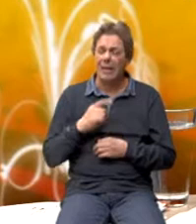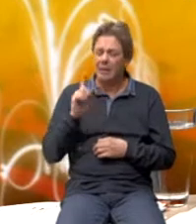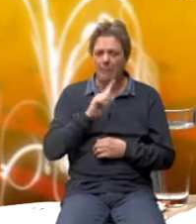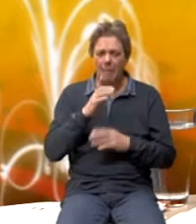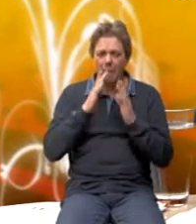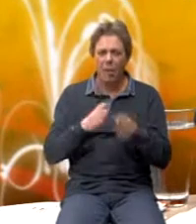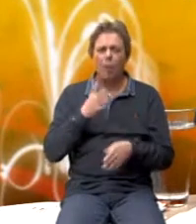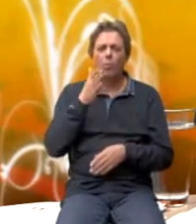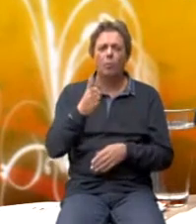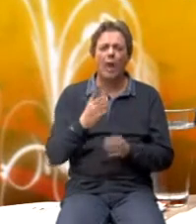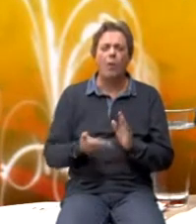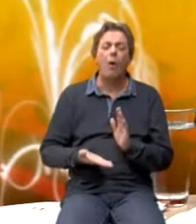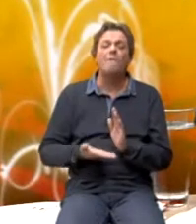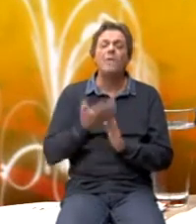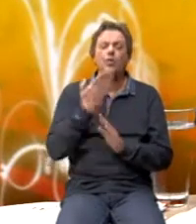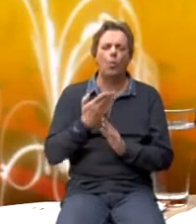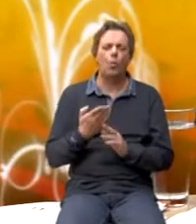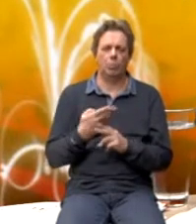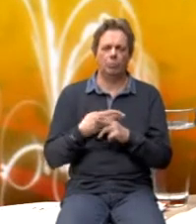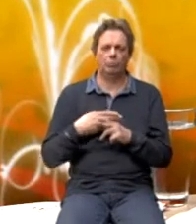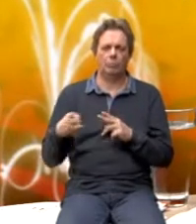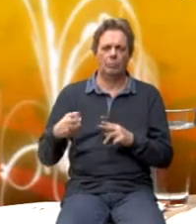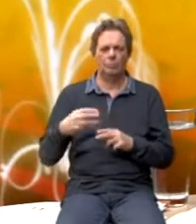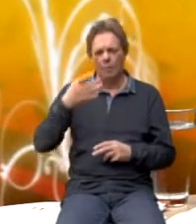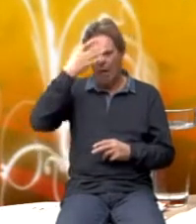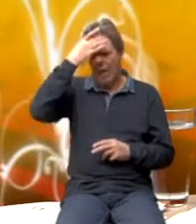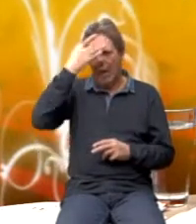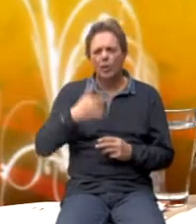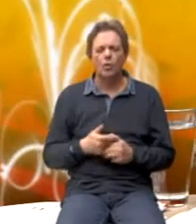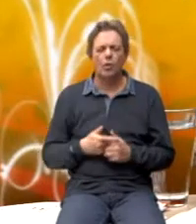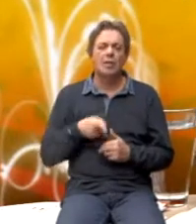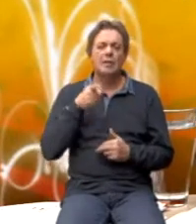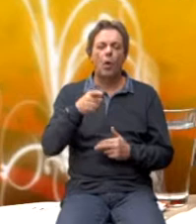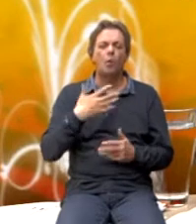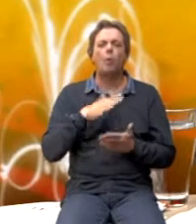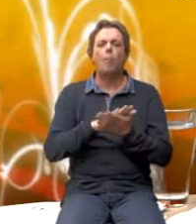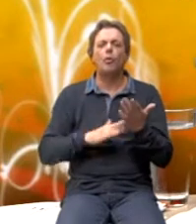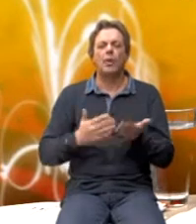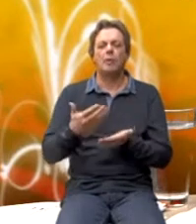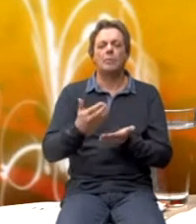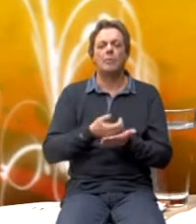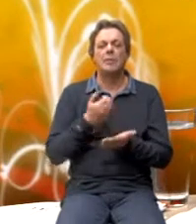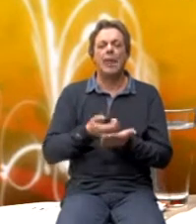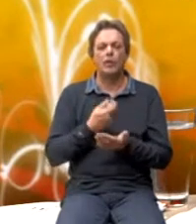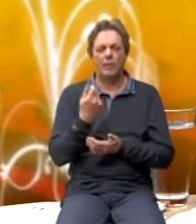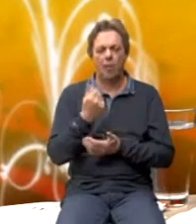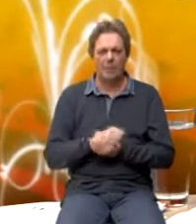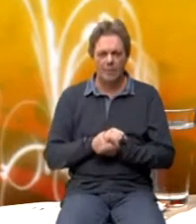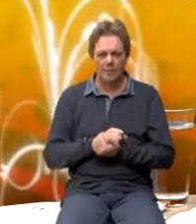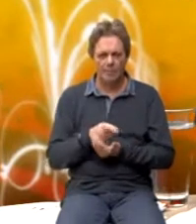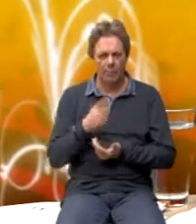vjerujem u tako visoku etičnost nikoga ko počne zarađivati novac. To